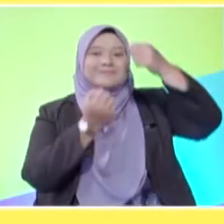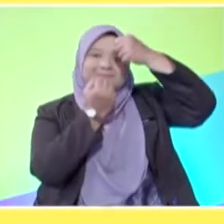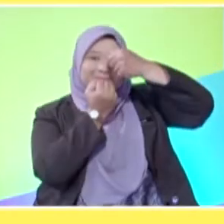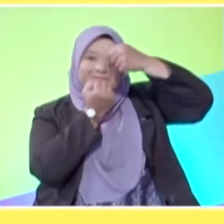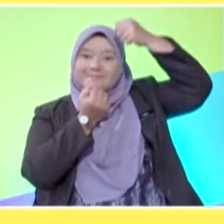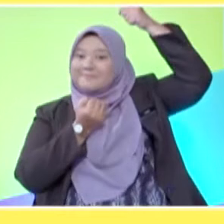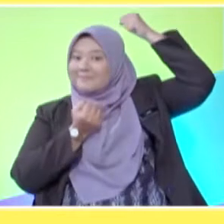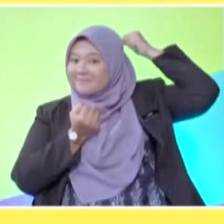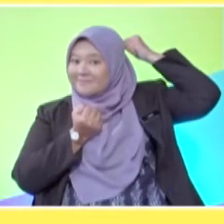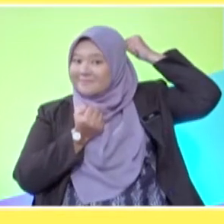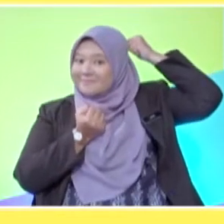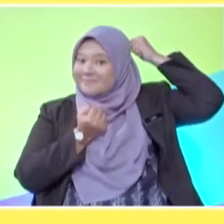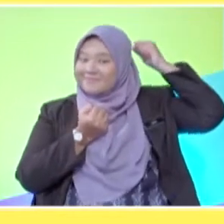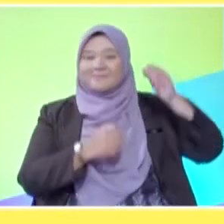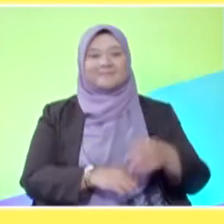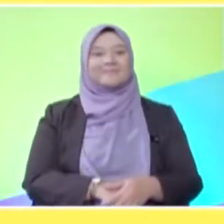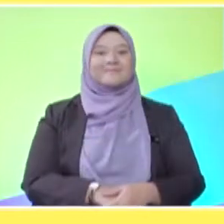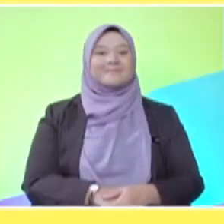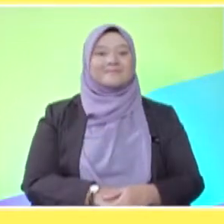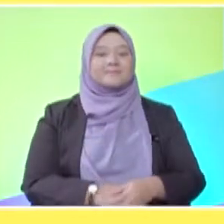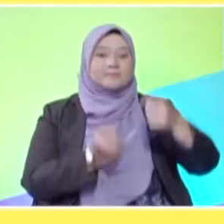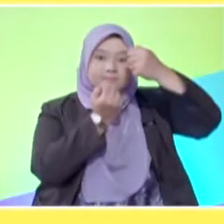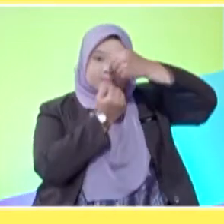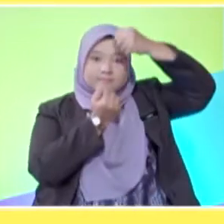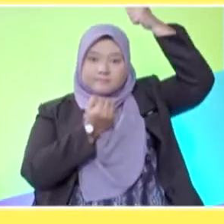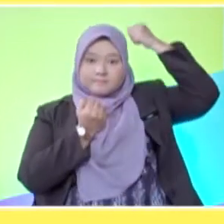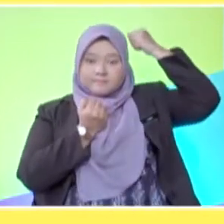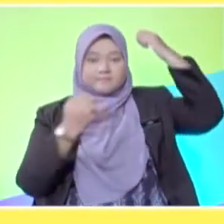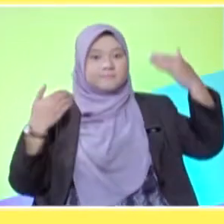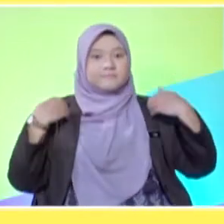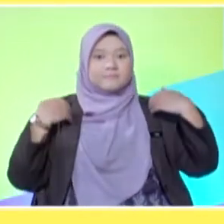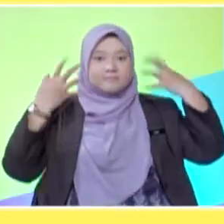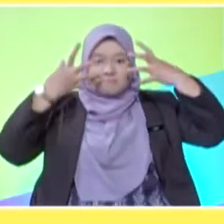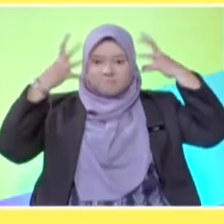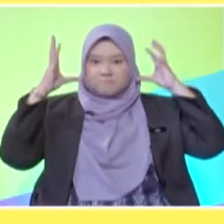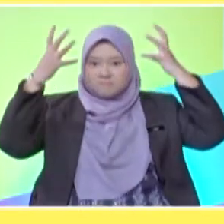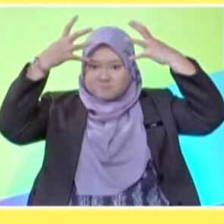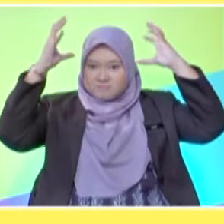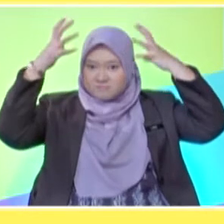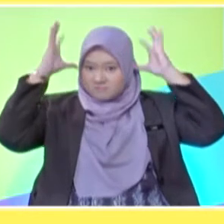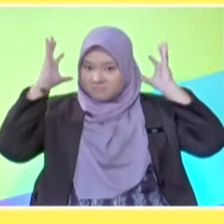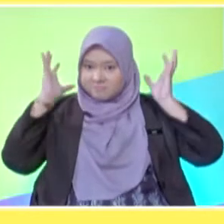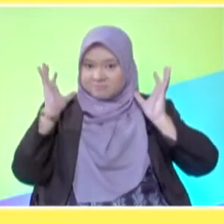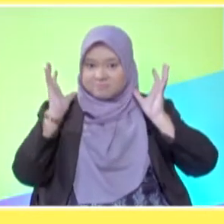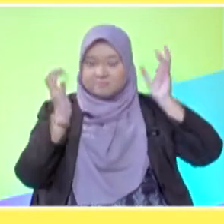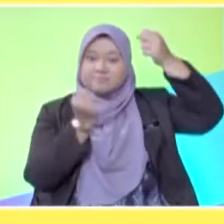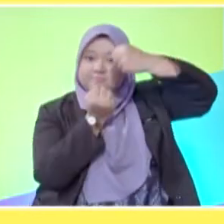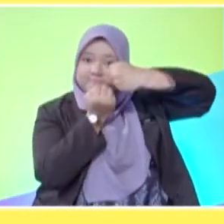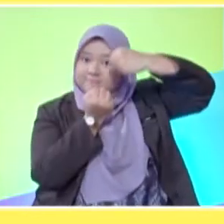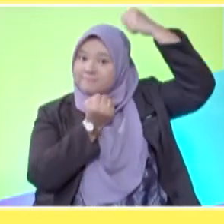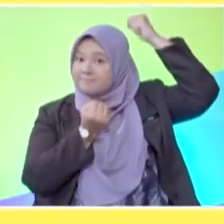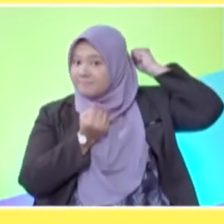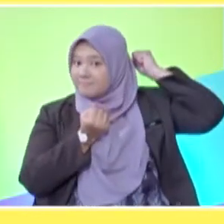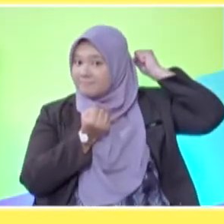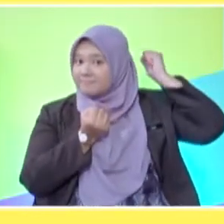Suke tengok hilwani juga kenapa gizu hewan ini namanya single betul betul betul namun hewan ini